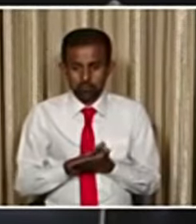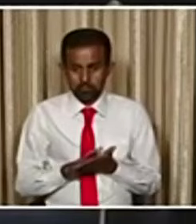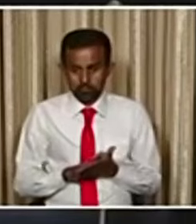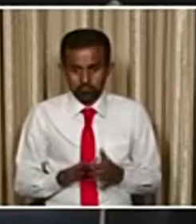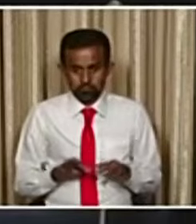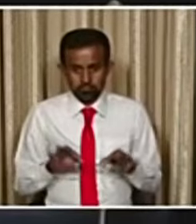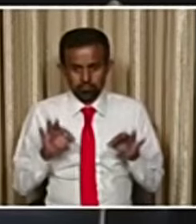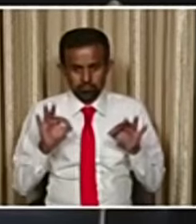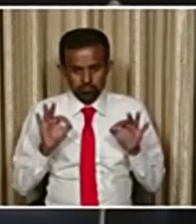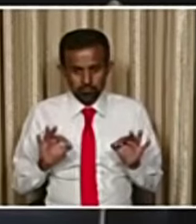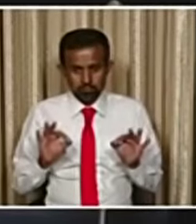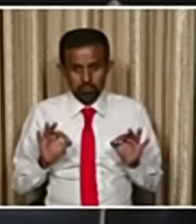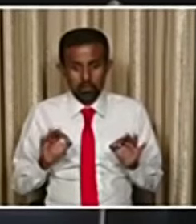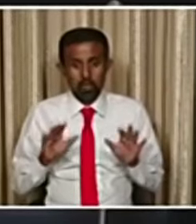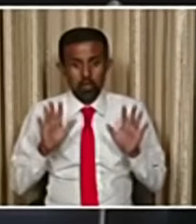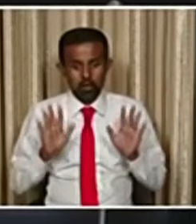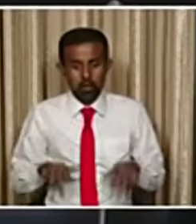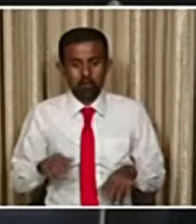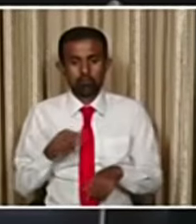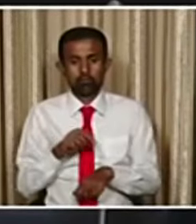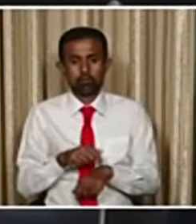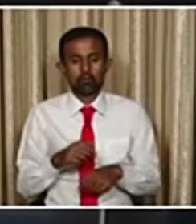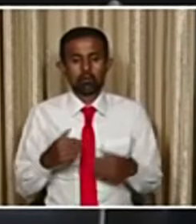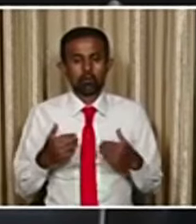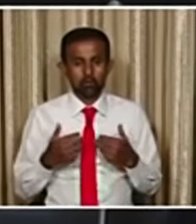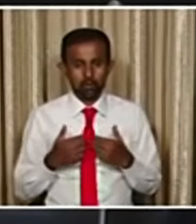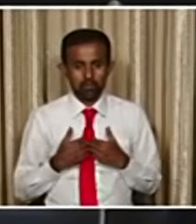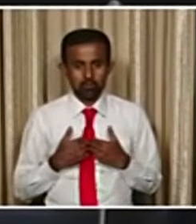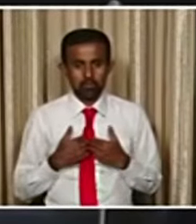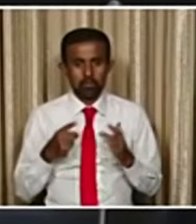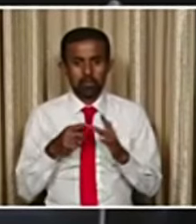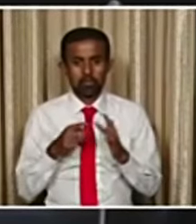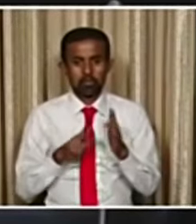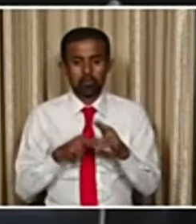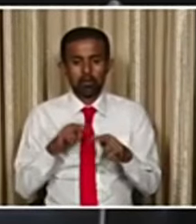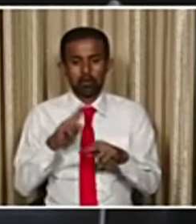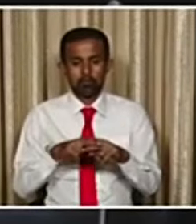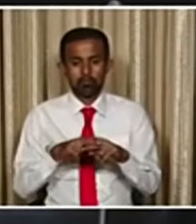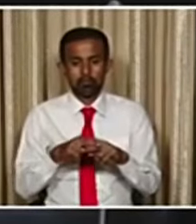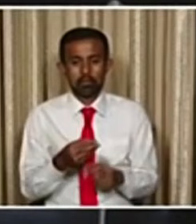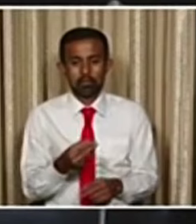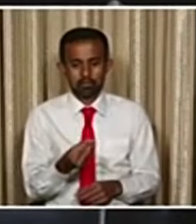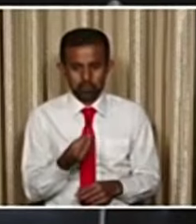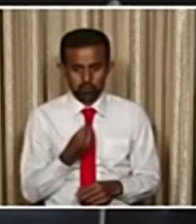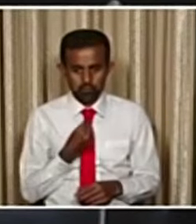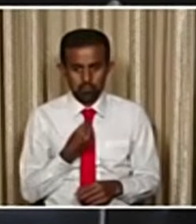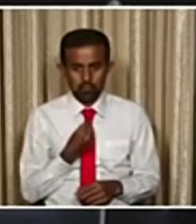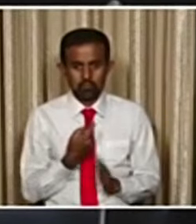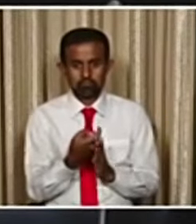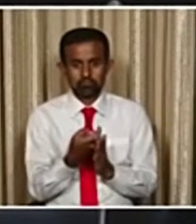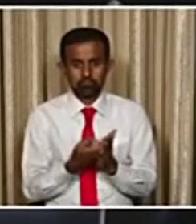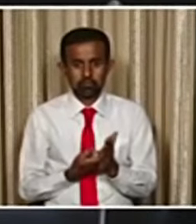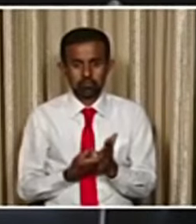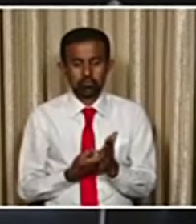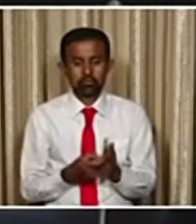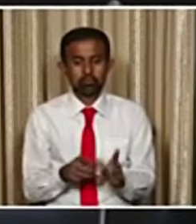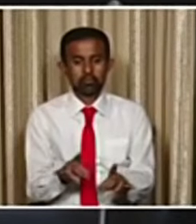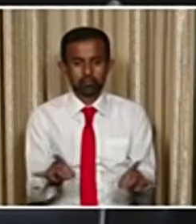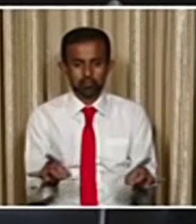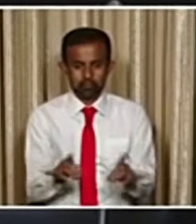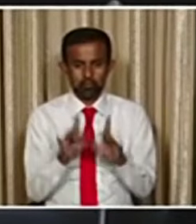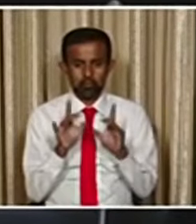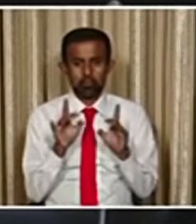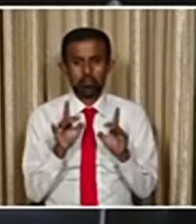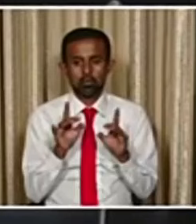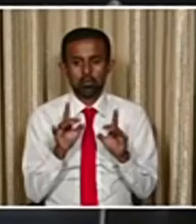කළමනාකරණය කරගෙන අවසාන වශයෙන් අපිට IMF ආයතනයේ ලබා දීලා තියෙන නිර්දේශ හා කොන්දේසි වලට